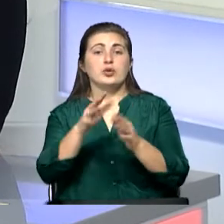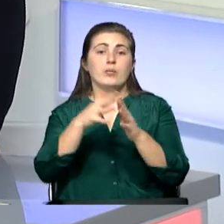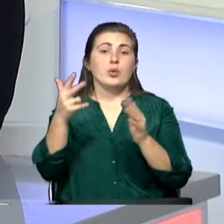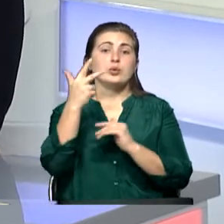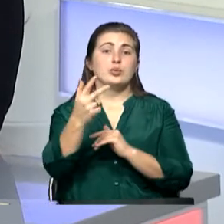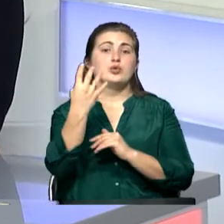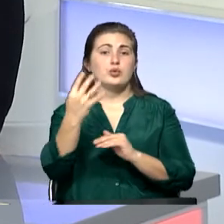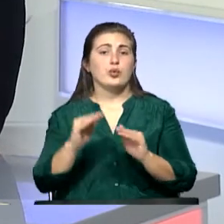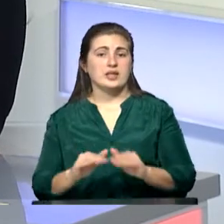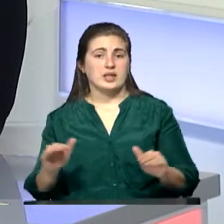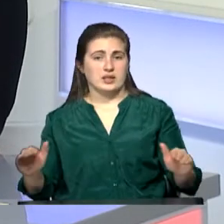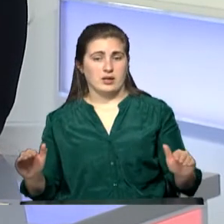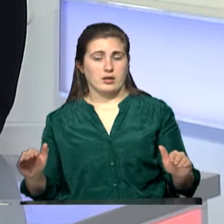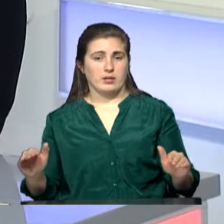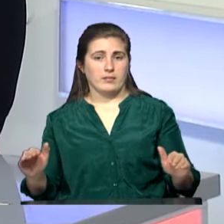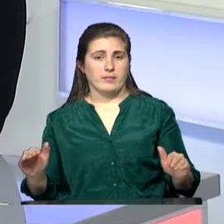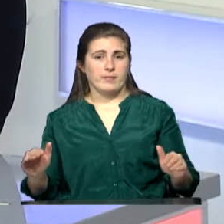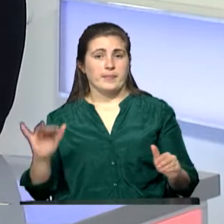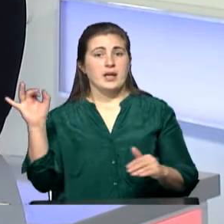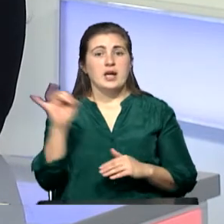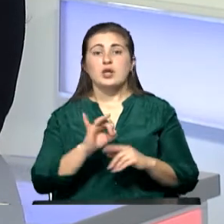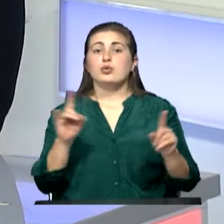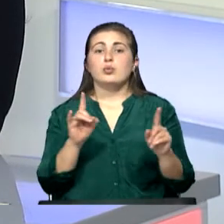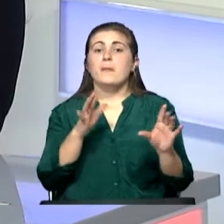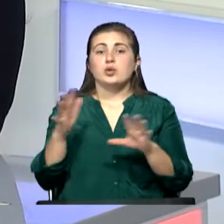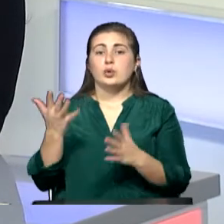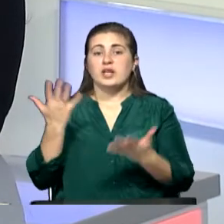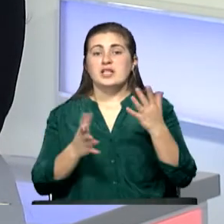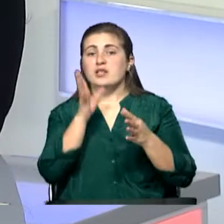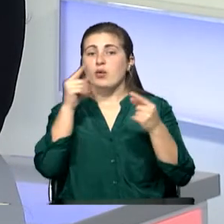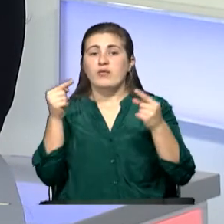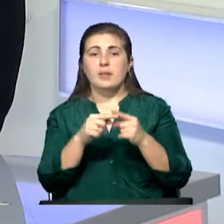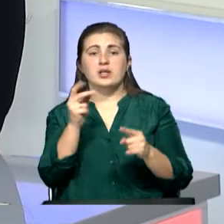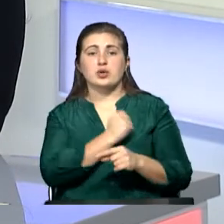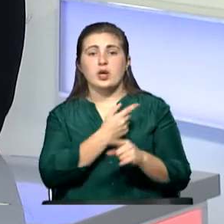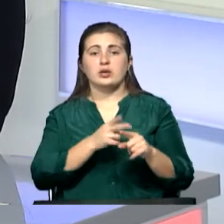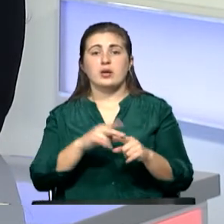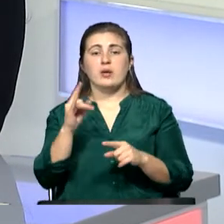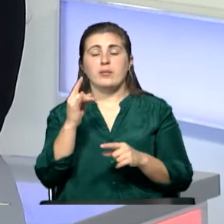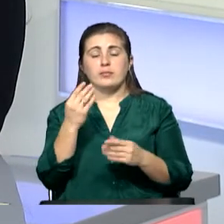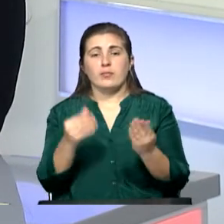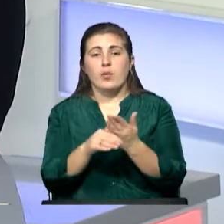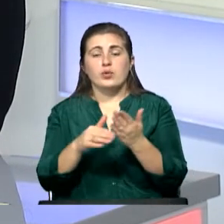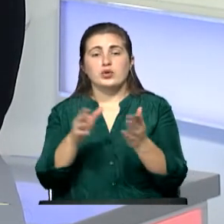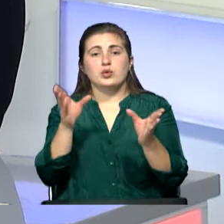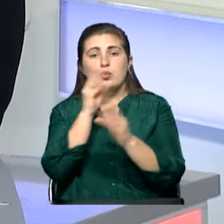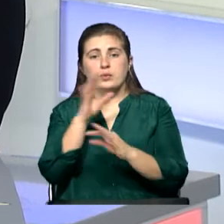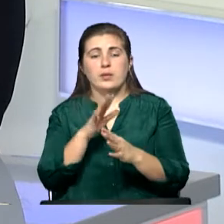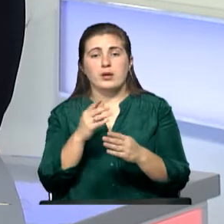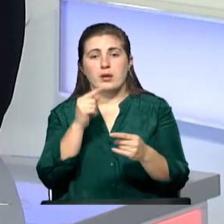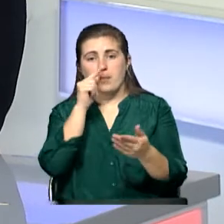3-4 детей. И что происходит, если своевременно, к сожалению, эта помощь не успела дойти до определенного ребенка?